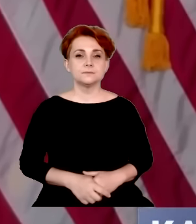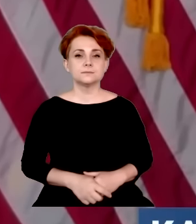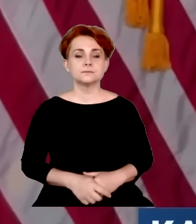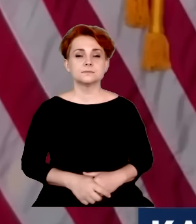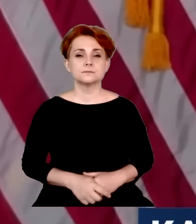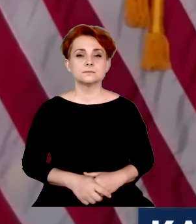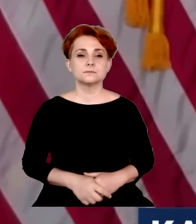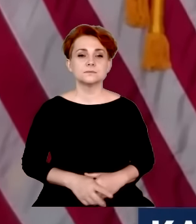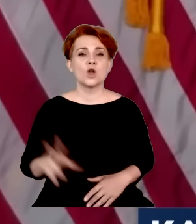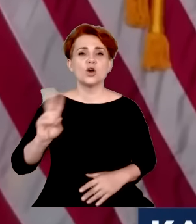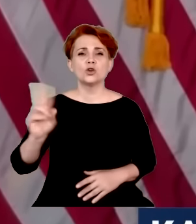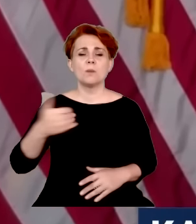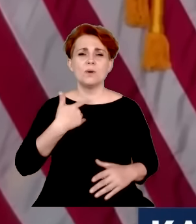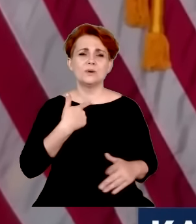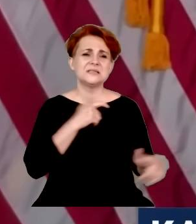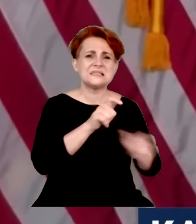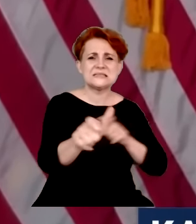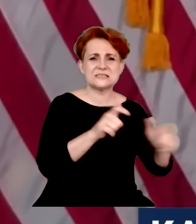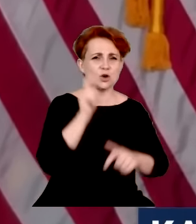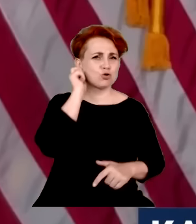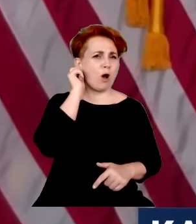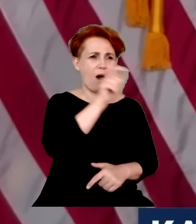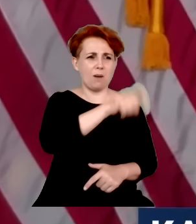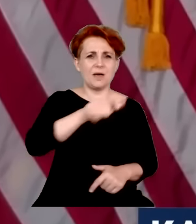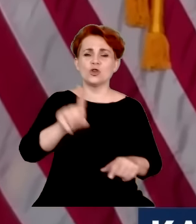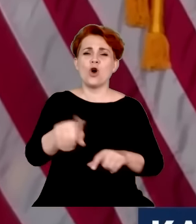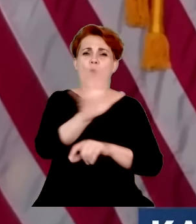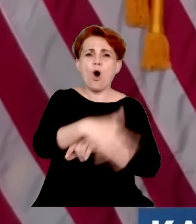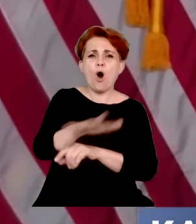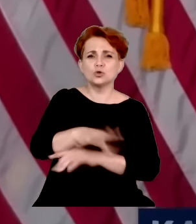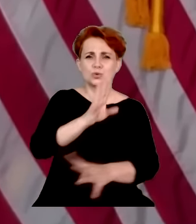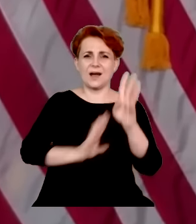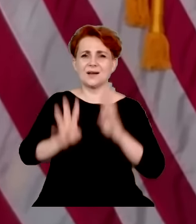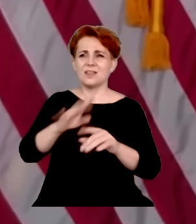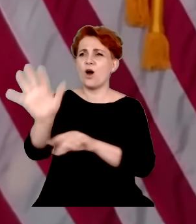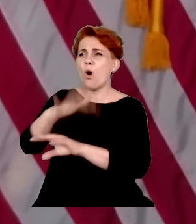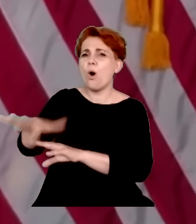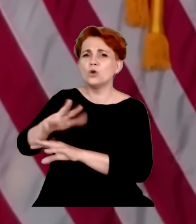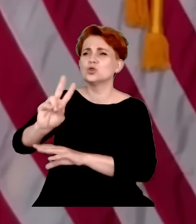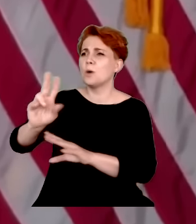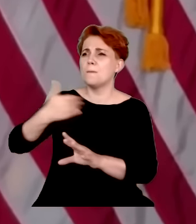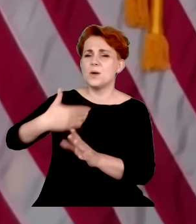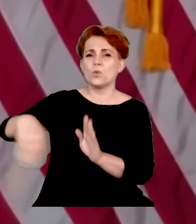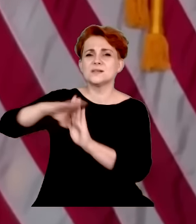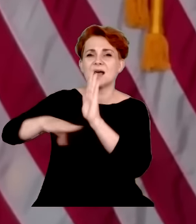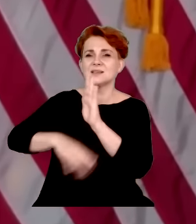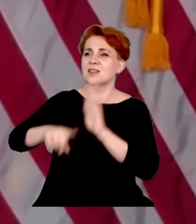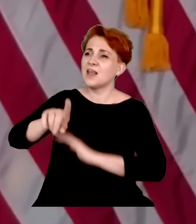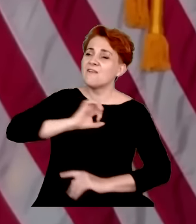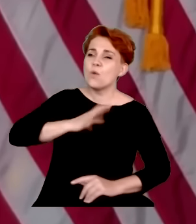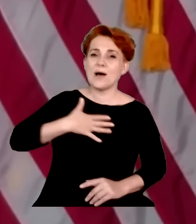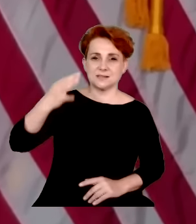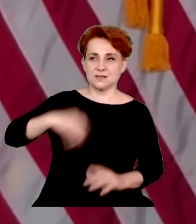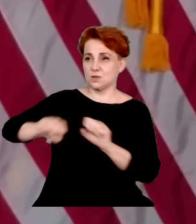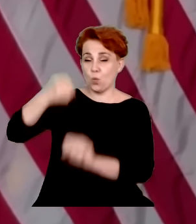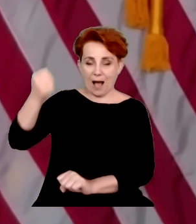Drapieżcy, którzy znęcali się nad kobietami, oszuści, którzy oszukiwali konsumentów, oszuści, którzy łamali zasady dla własnego zysku. Posłuchajcie